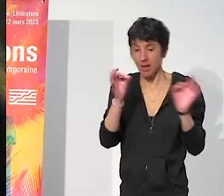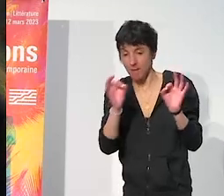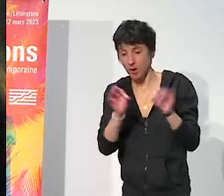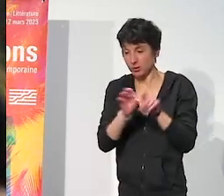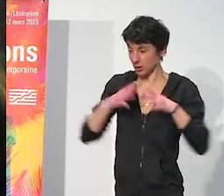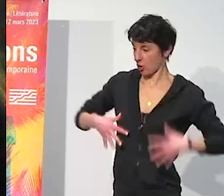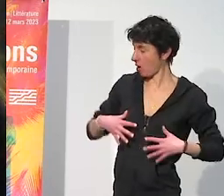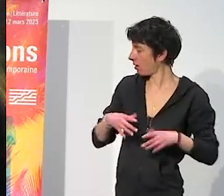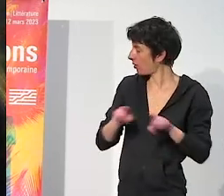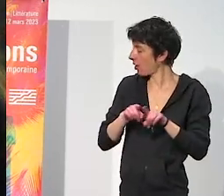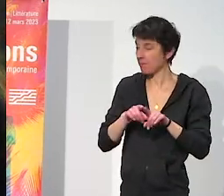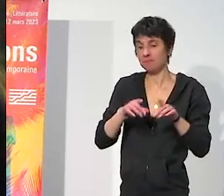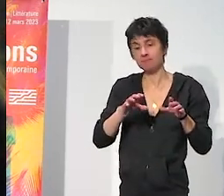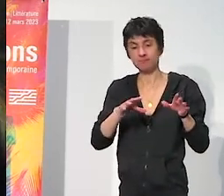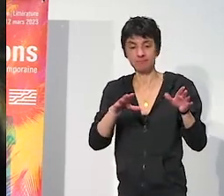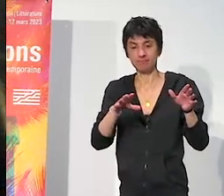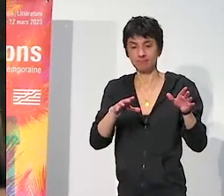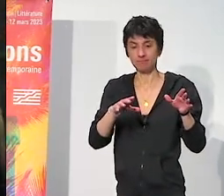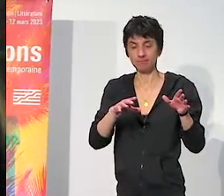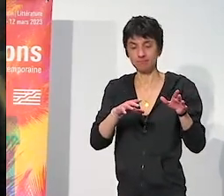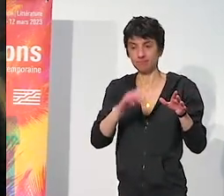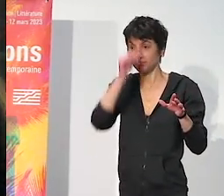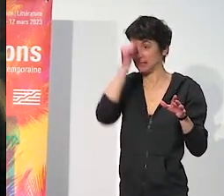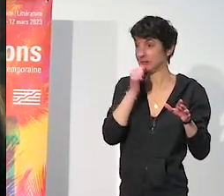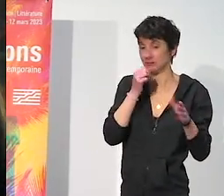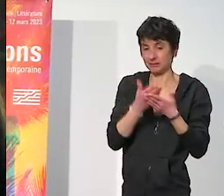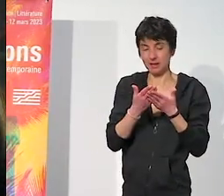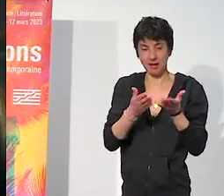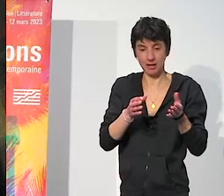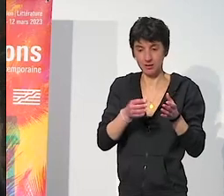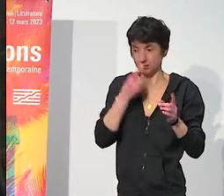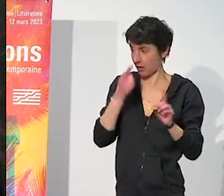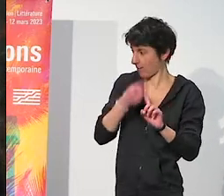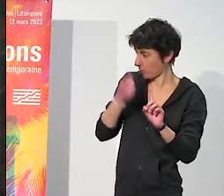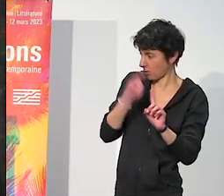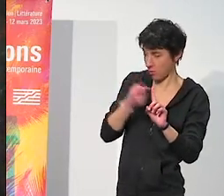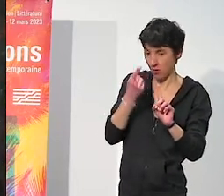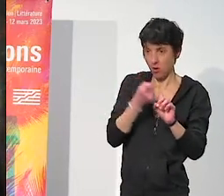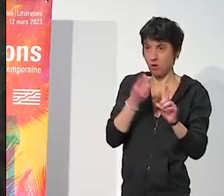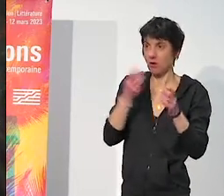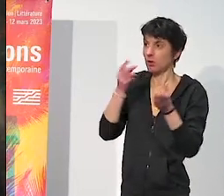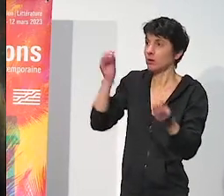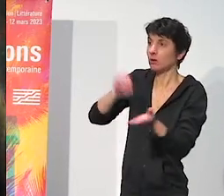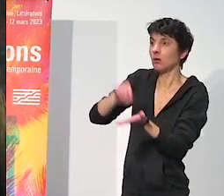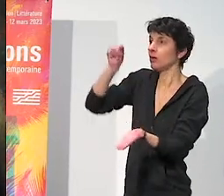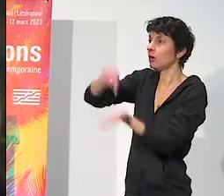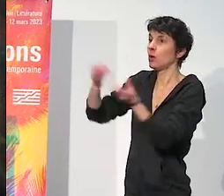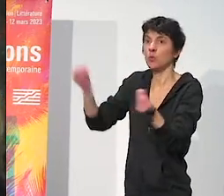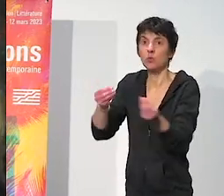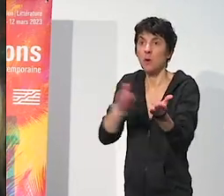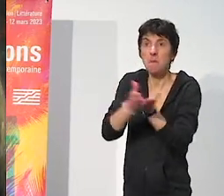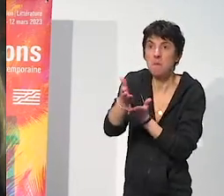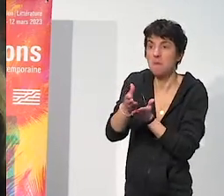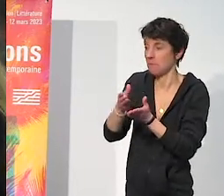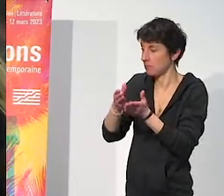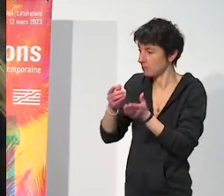c'est comme s'il y avait tout un... Et des sépultures. Exactement. Et ça, c'est tellement important, c'est-à-dire pas d'endroit où aller se